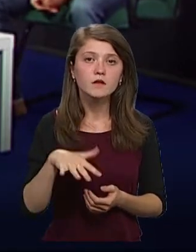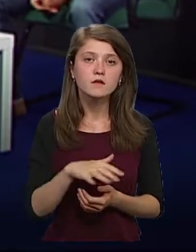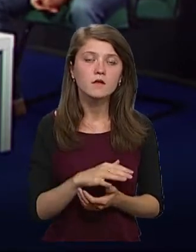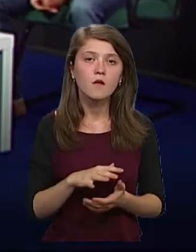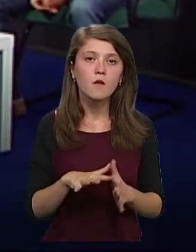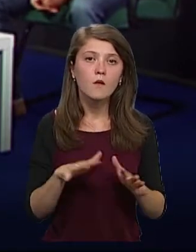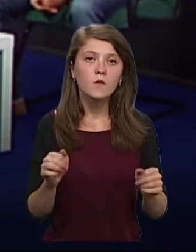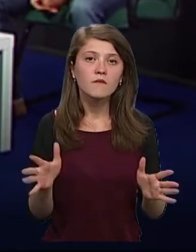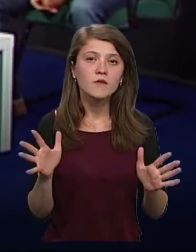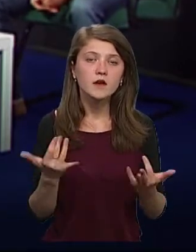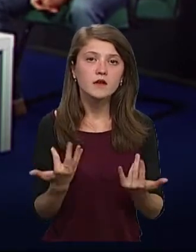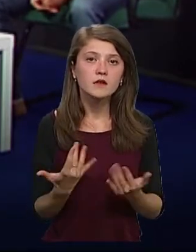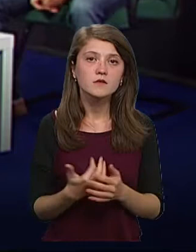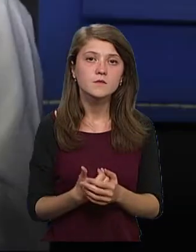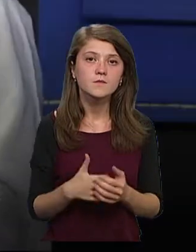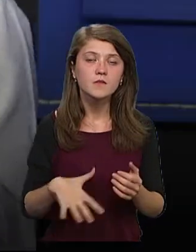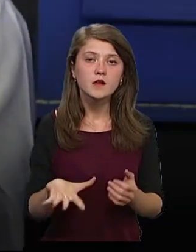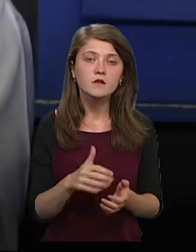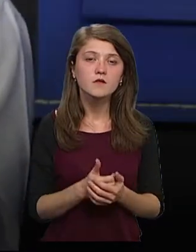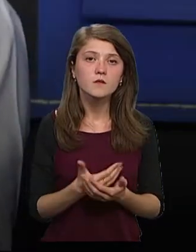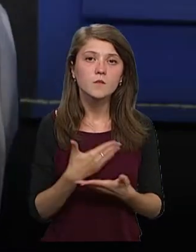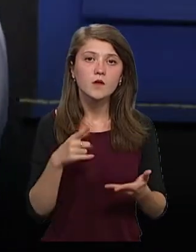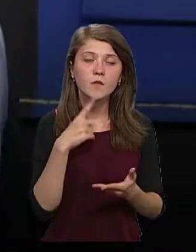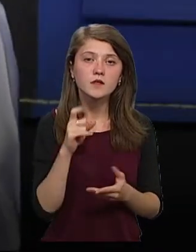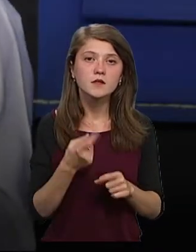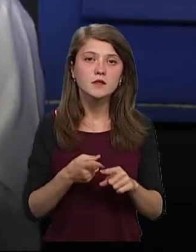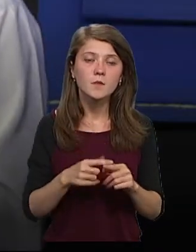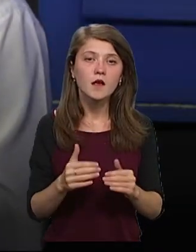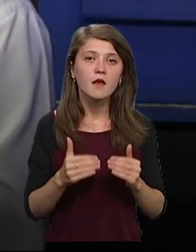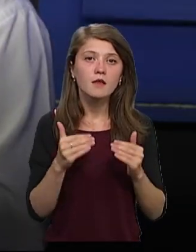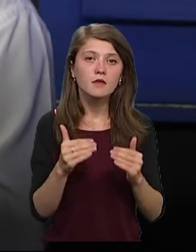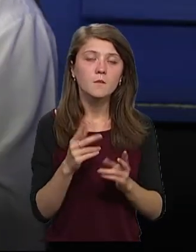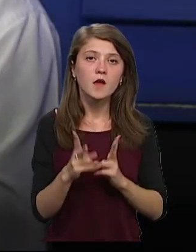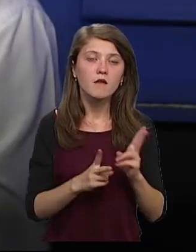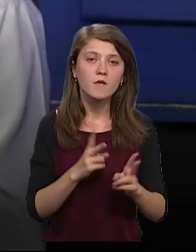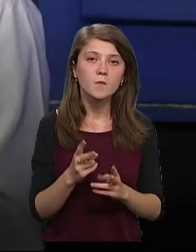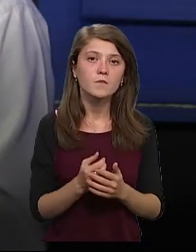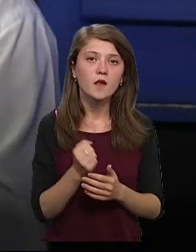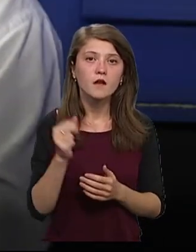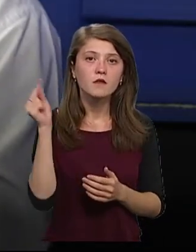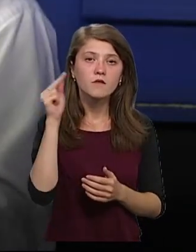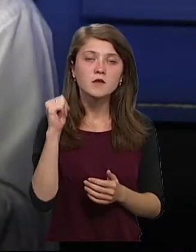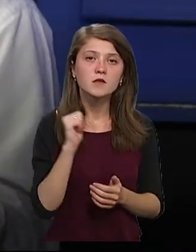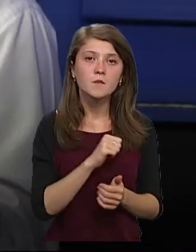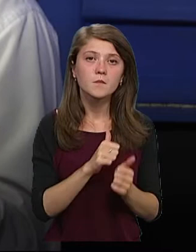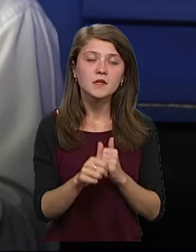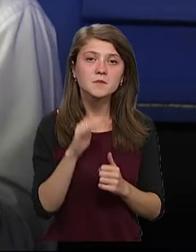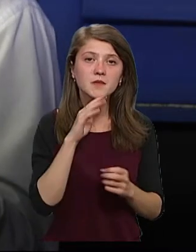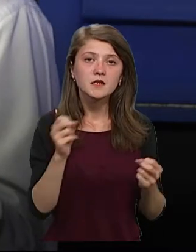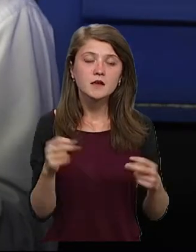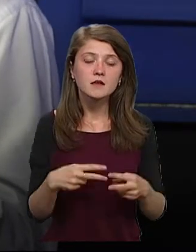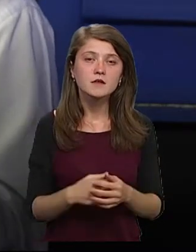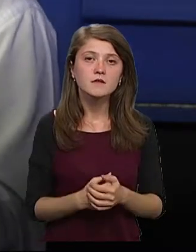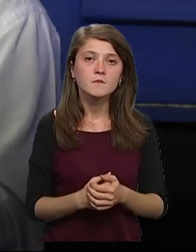охоплена великою кількістю об'єднаних територіальних громад. Ми говоримо от за ці етапи реформи. А навчання насамперед спеціалістів, вони